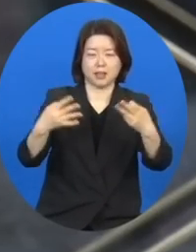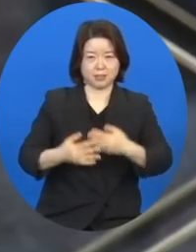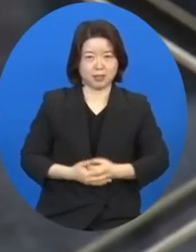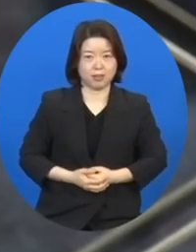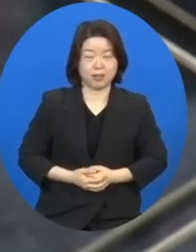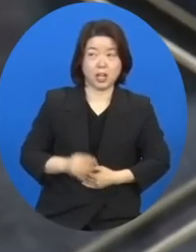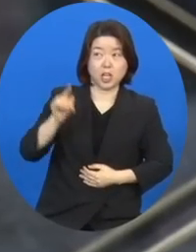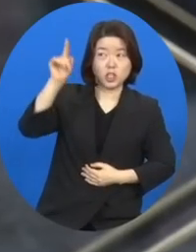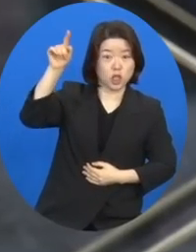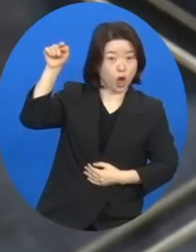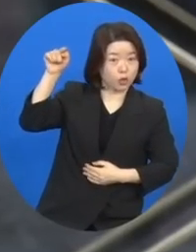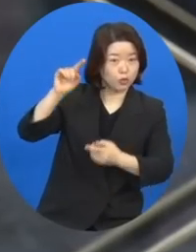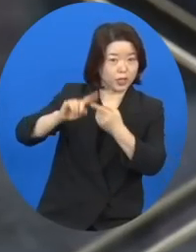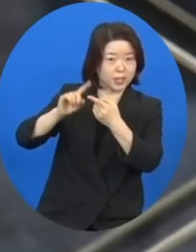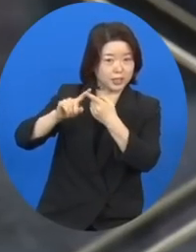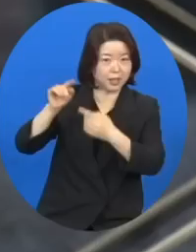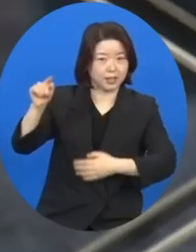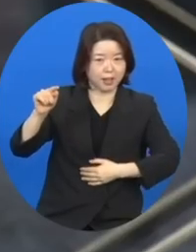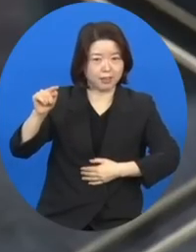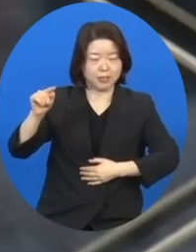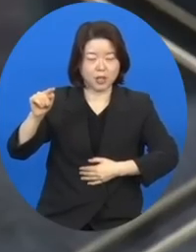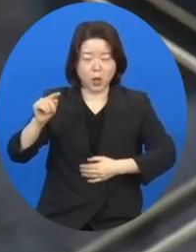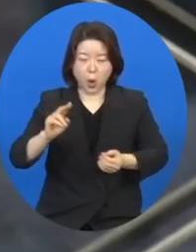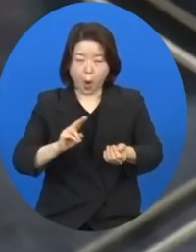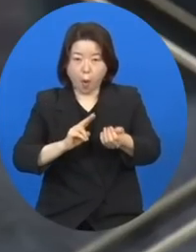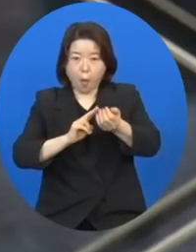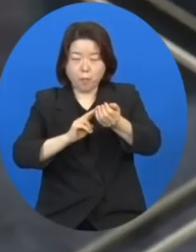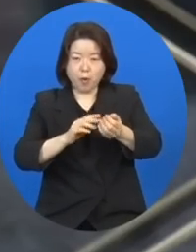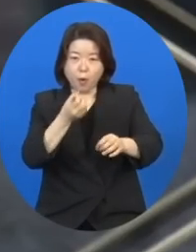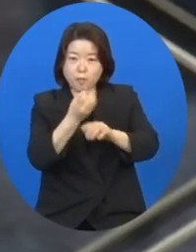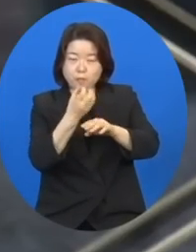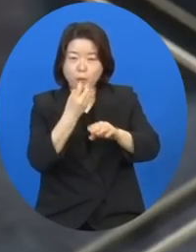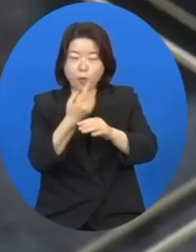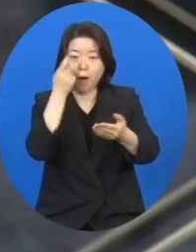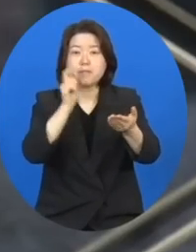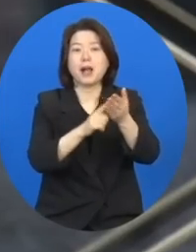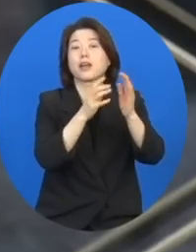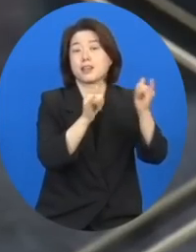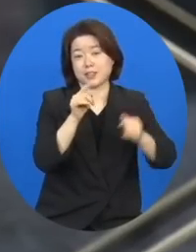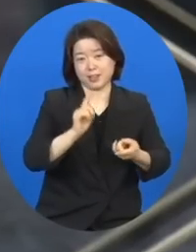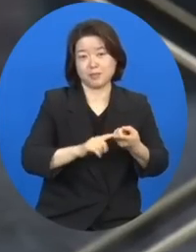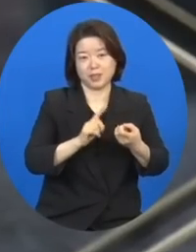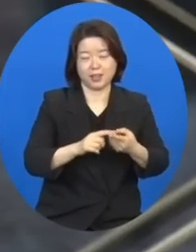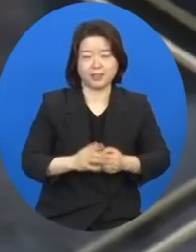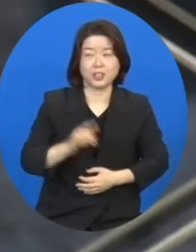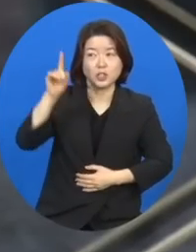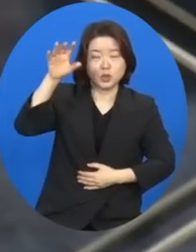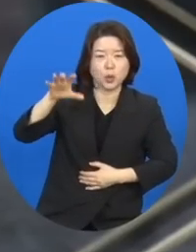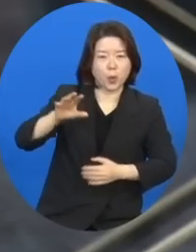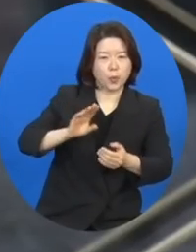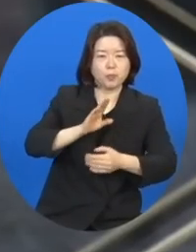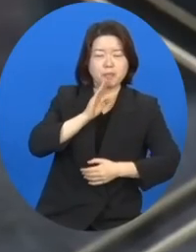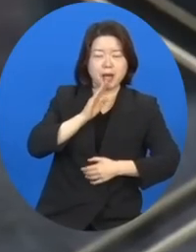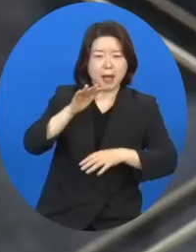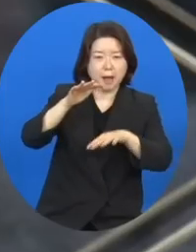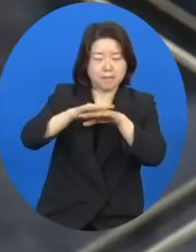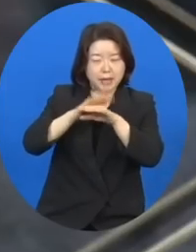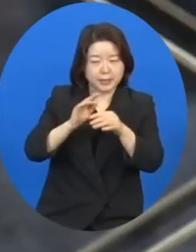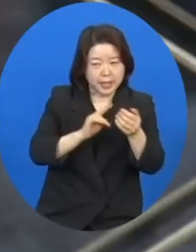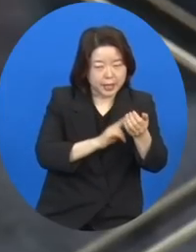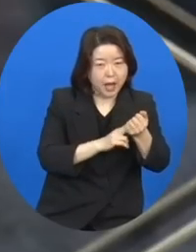천국에 대한 비유에서 이 보화를 발견한 사람이 있잖아요. 자, 보세요. 천국은 마치 밭에 감추인 보화와